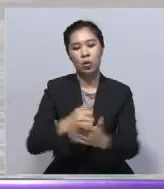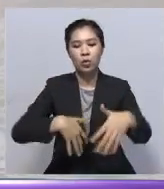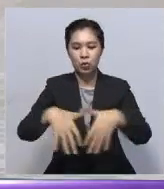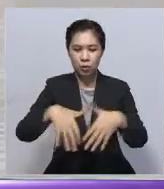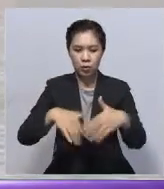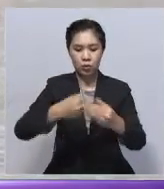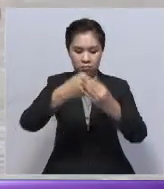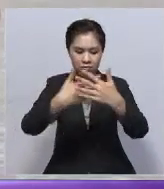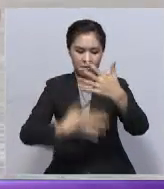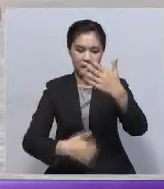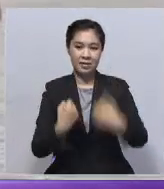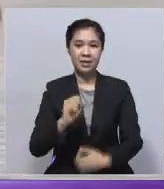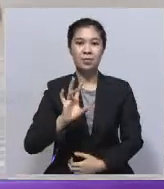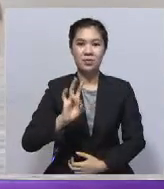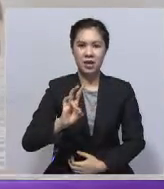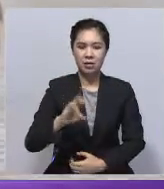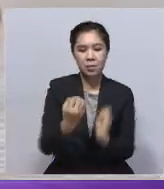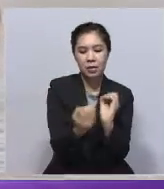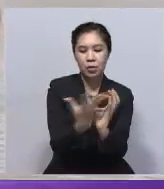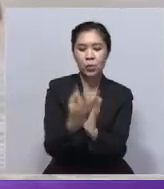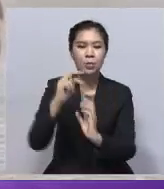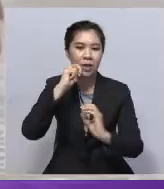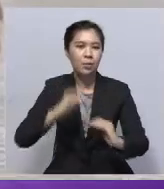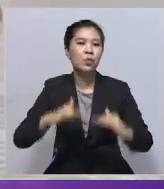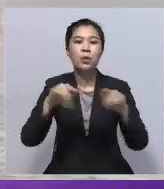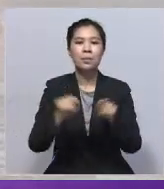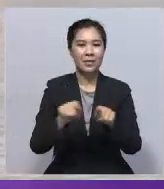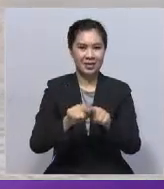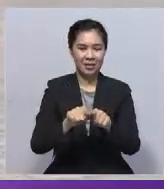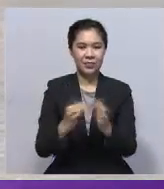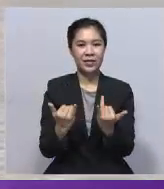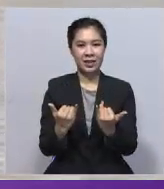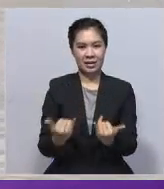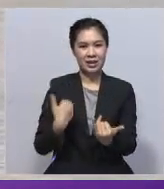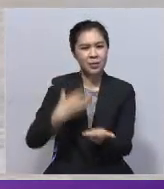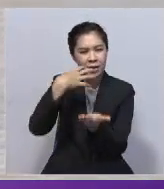ที่อีก17จังหวัดที่ได้รับผลกระทบน้ำท่วมค่ะและนี่ก็เป็นบรรยากาศที่เกิด